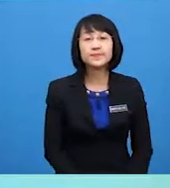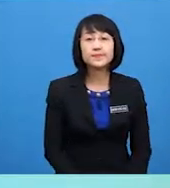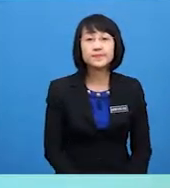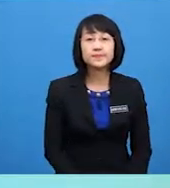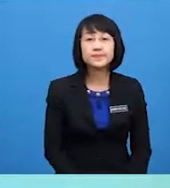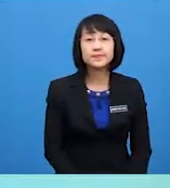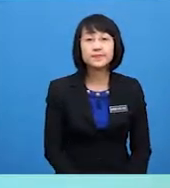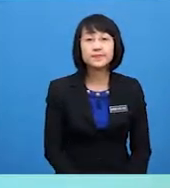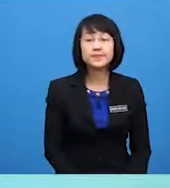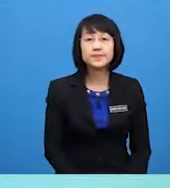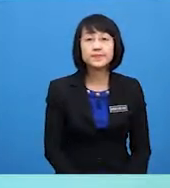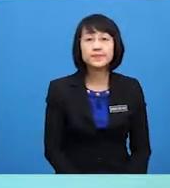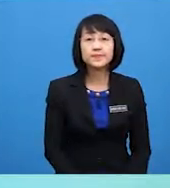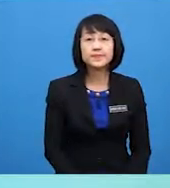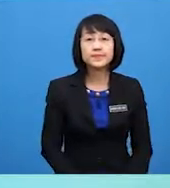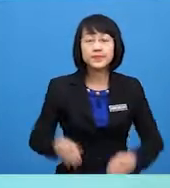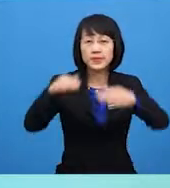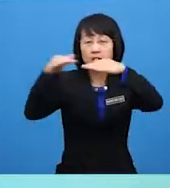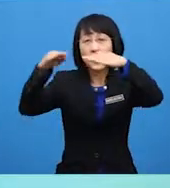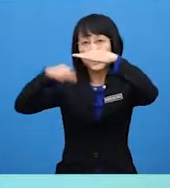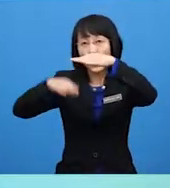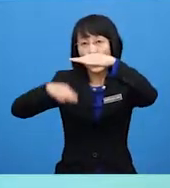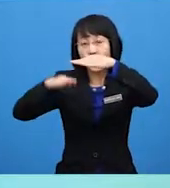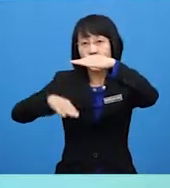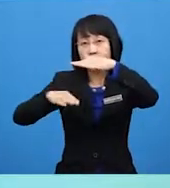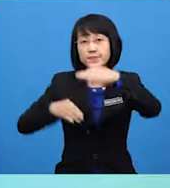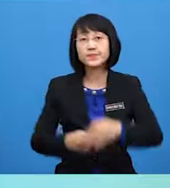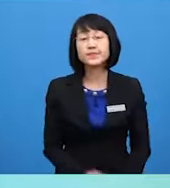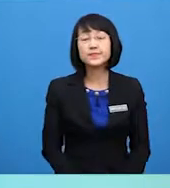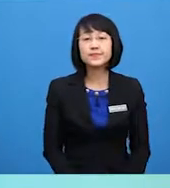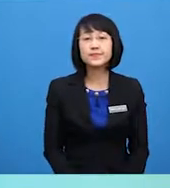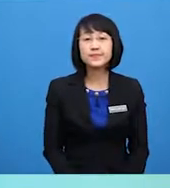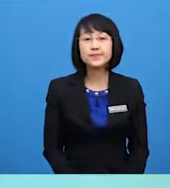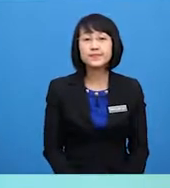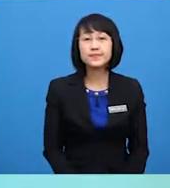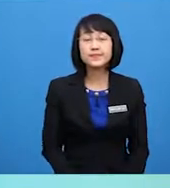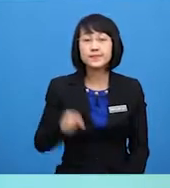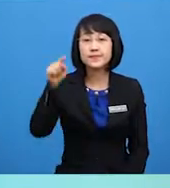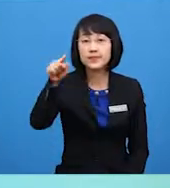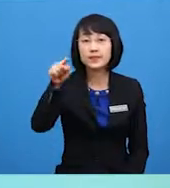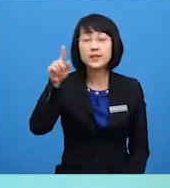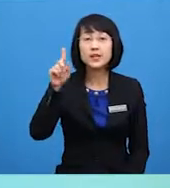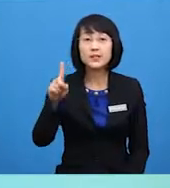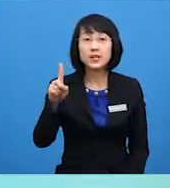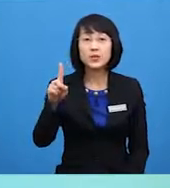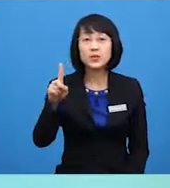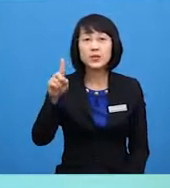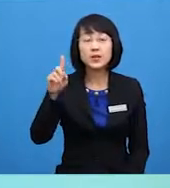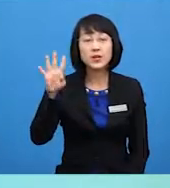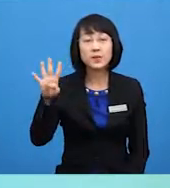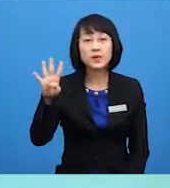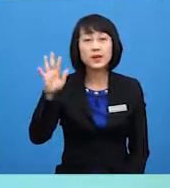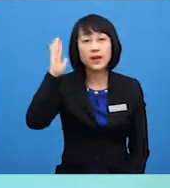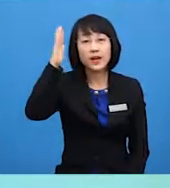bawah daripada baris titik asal, iaitu titik 1, 4